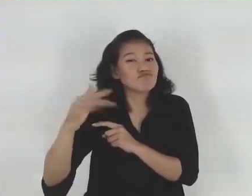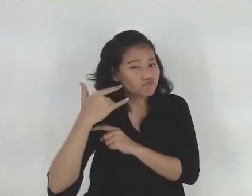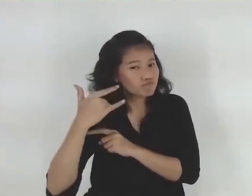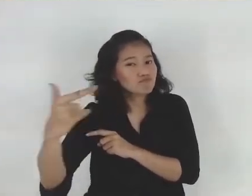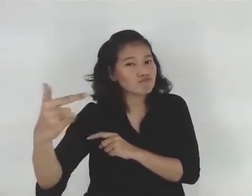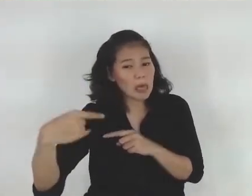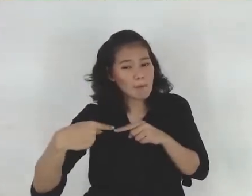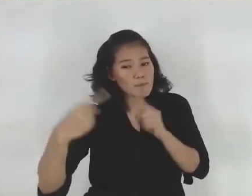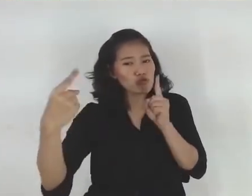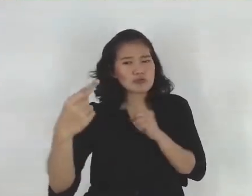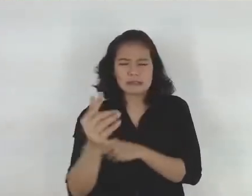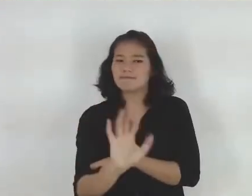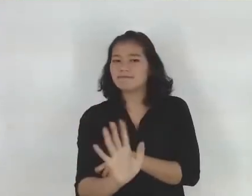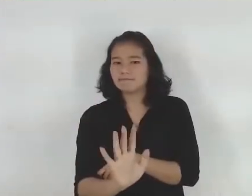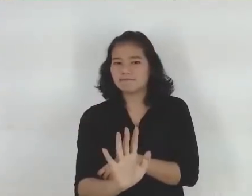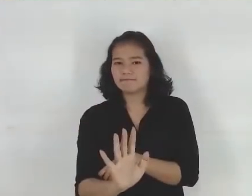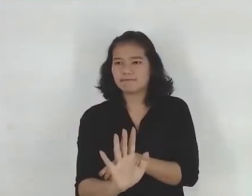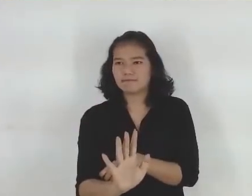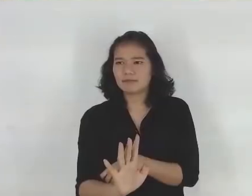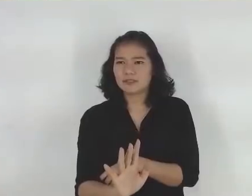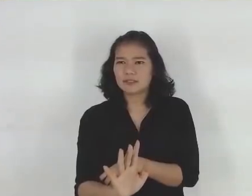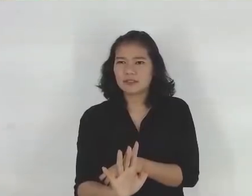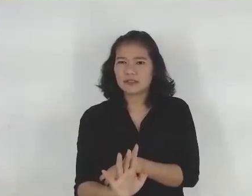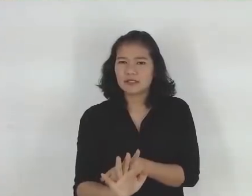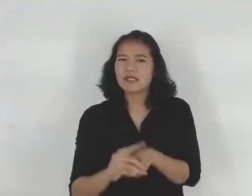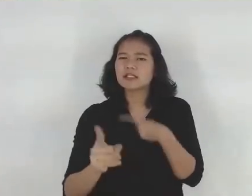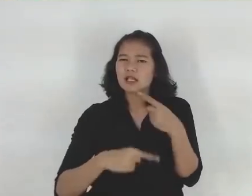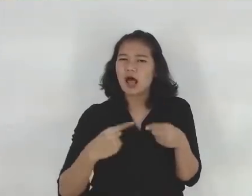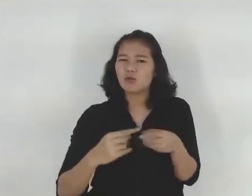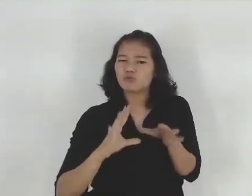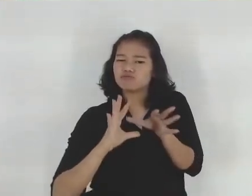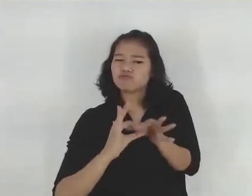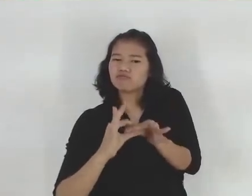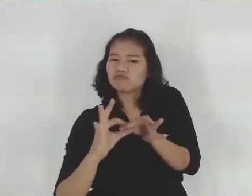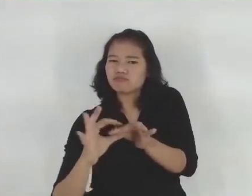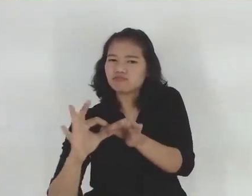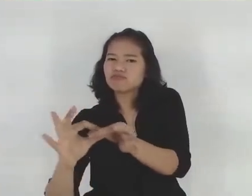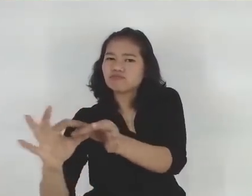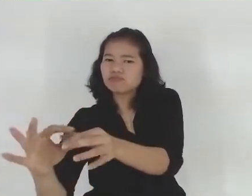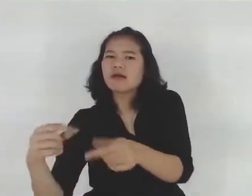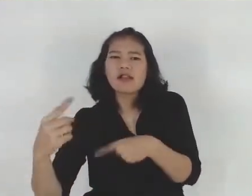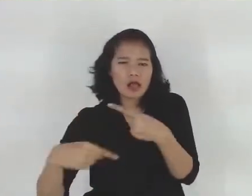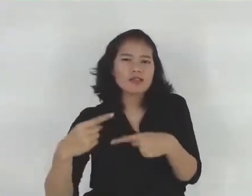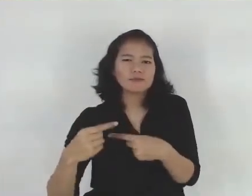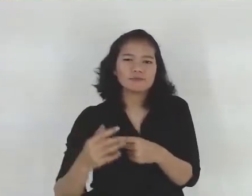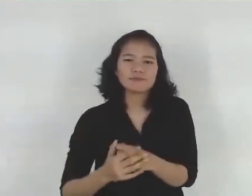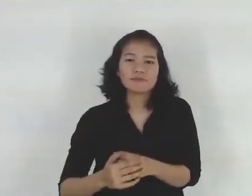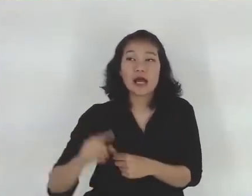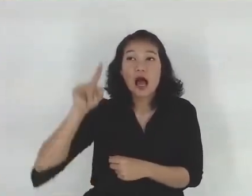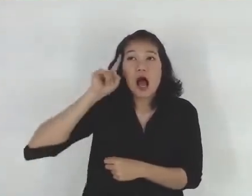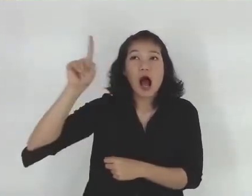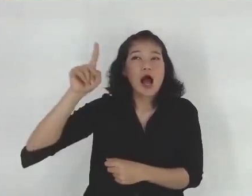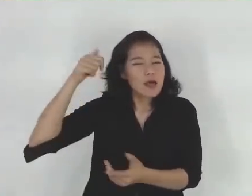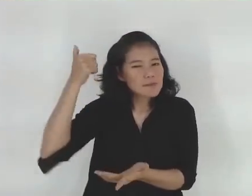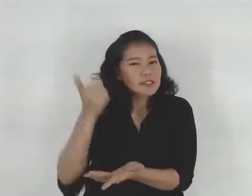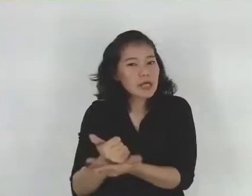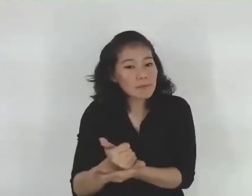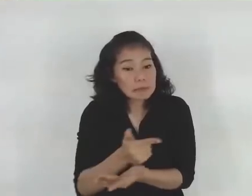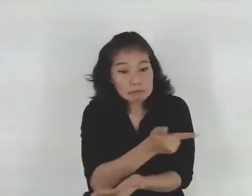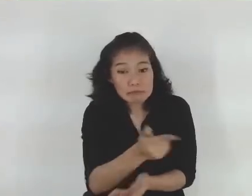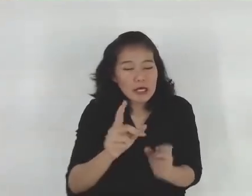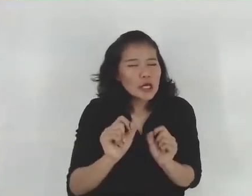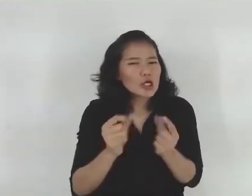sedikitpun bersih-bersih nyambung terus menerus Allah menjamin Hidup